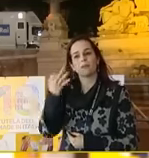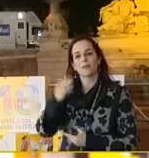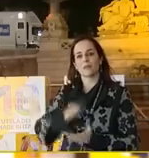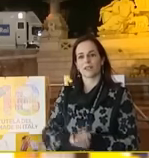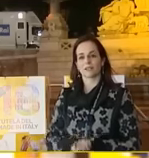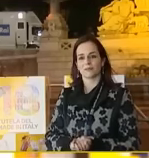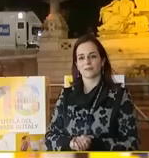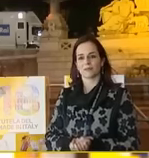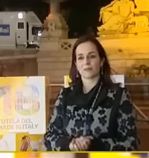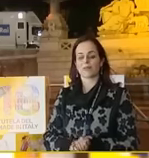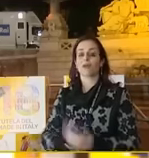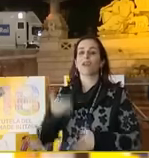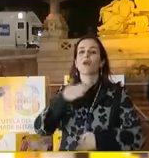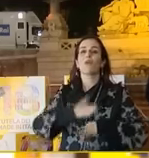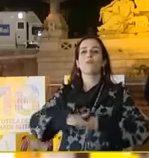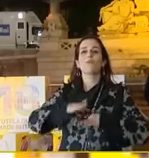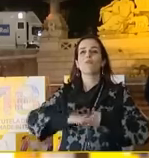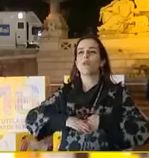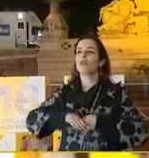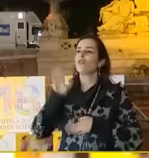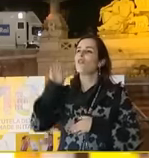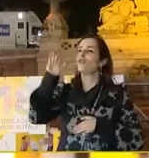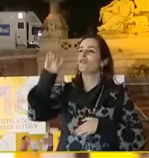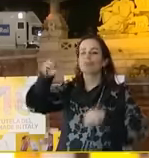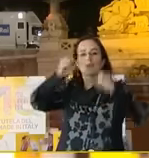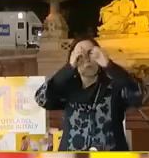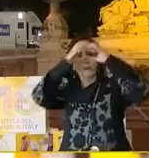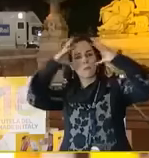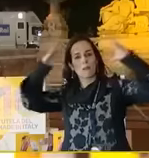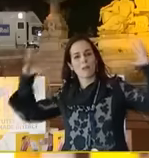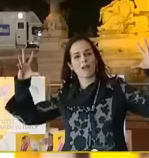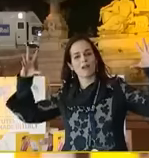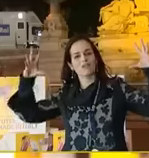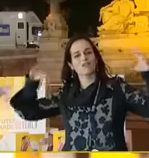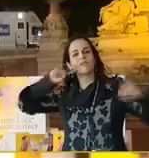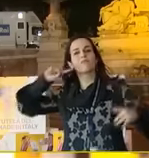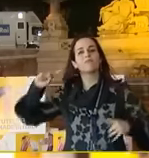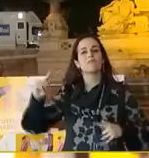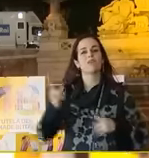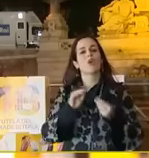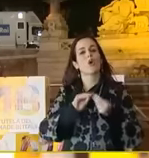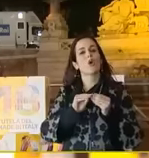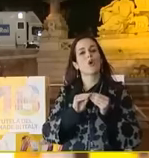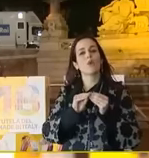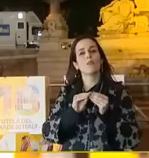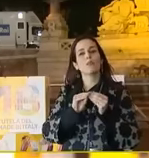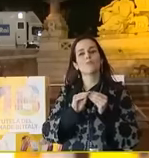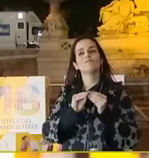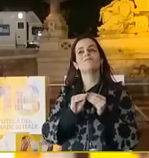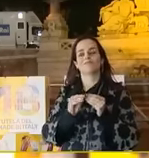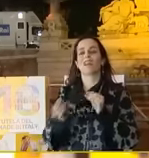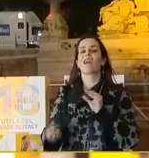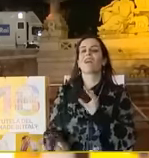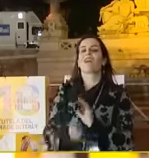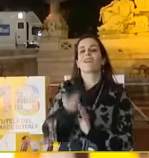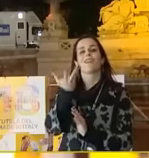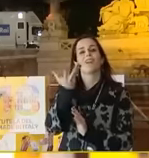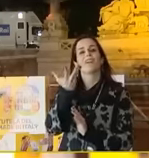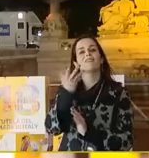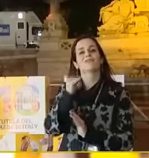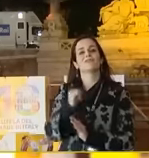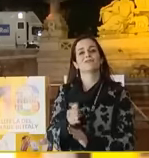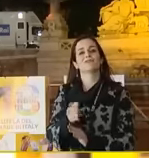che il miglior modo per immaginare il futuro fosse quello di crearlo. Proprio